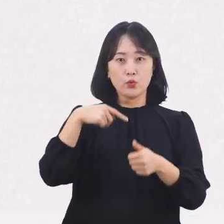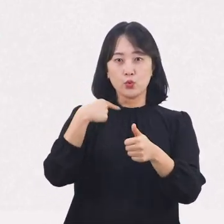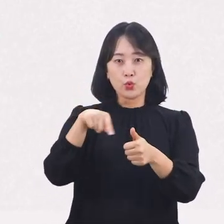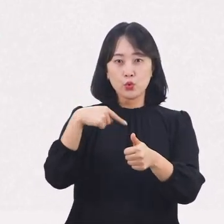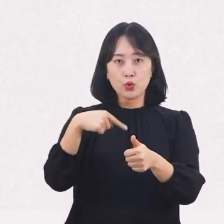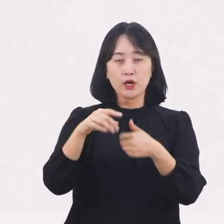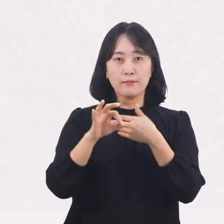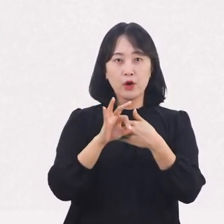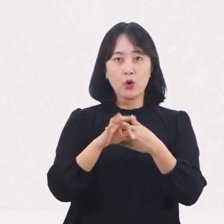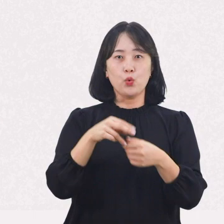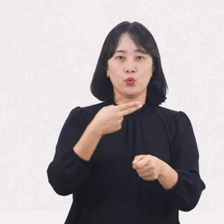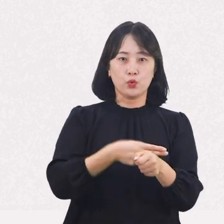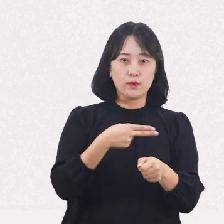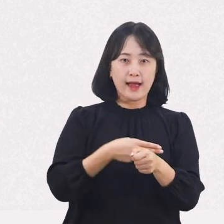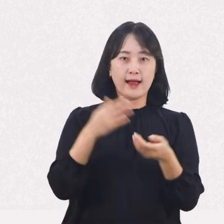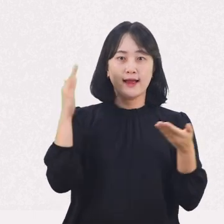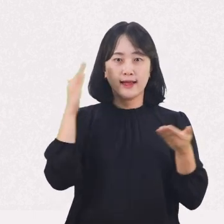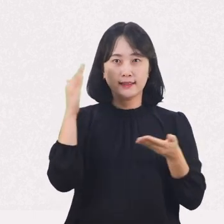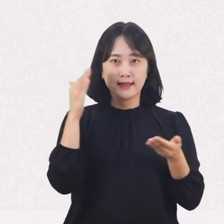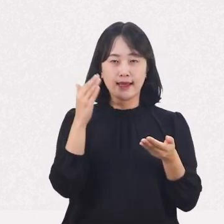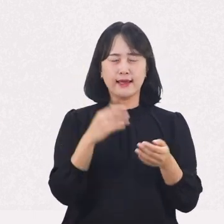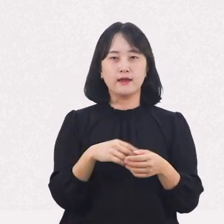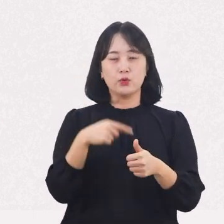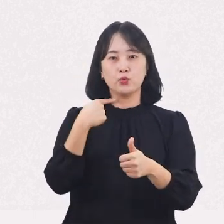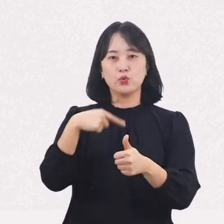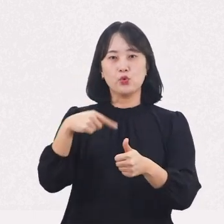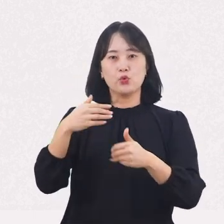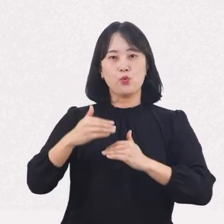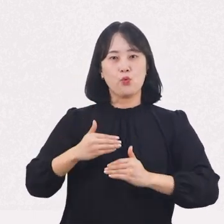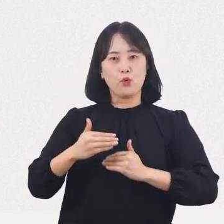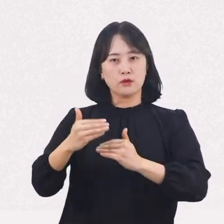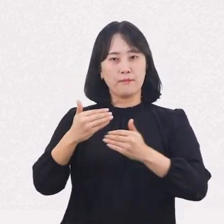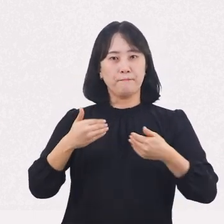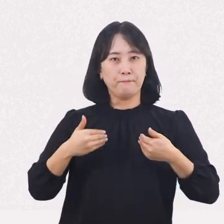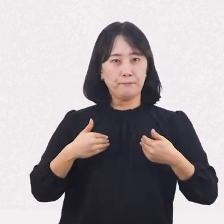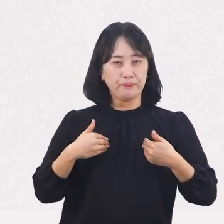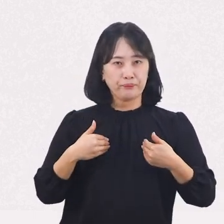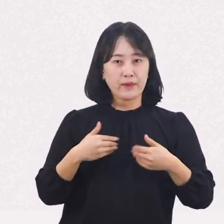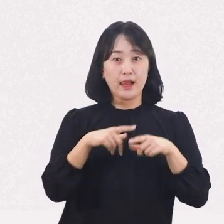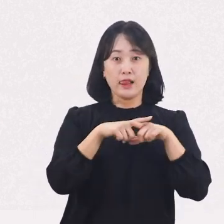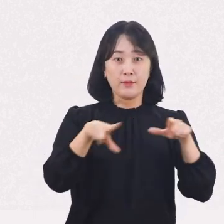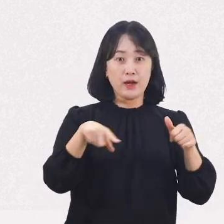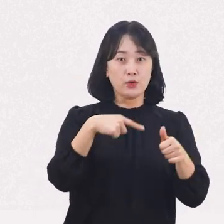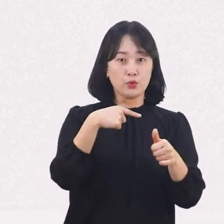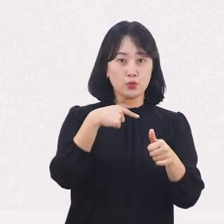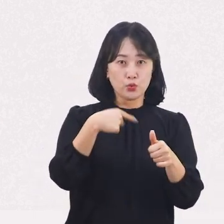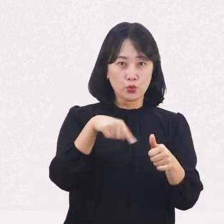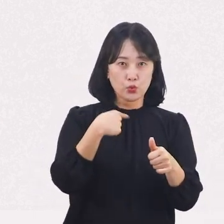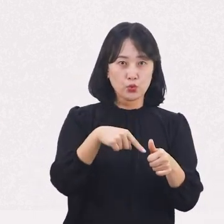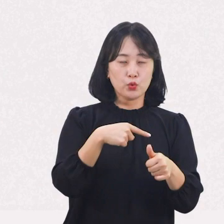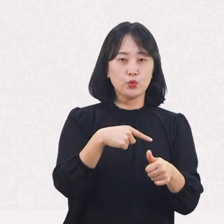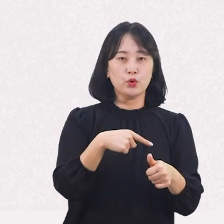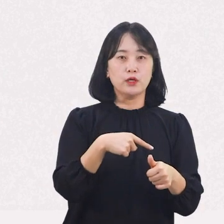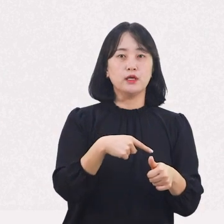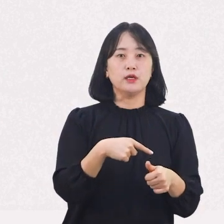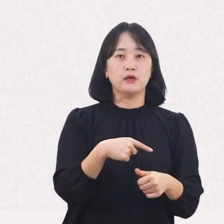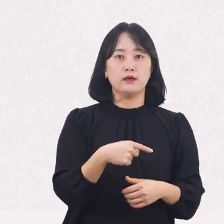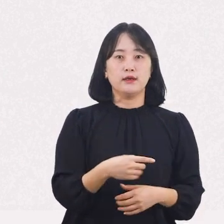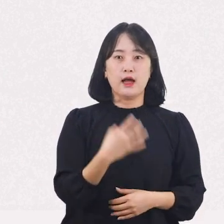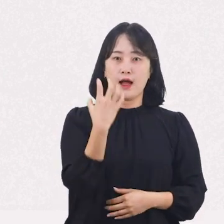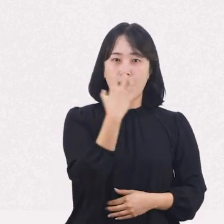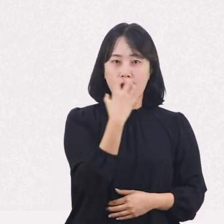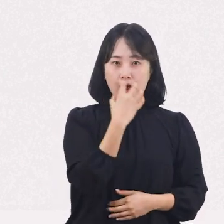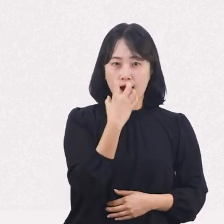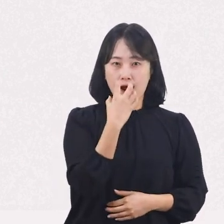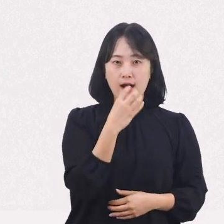위해서는 교사와 학생, 교육과정이 있어야 하는데요. 일반 교육에서는 일반 교사와 비장애 학생, 일반